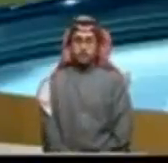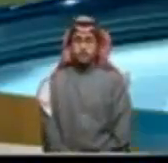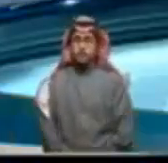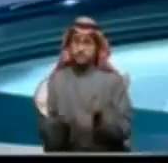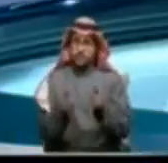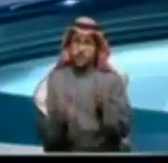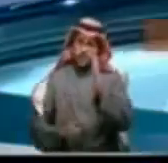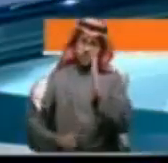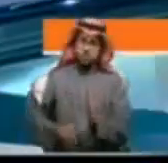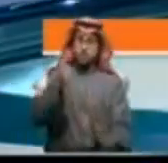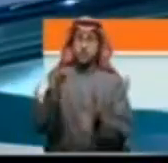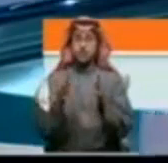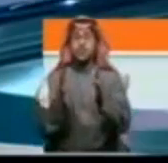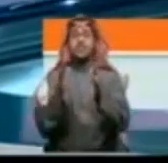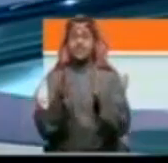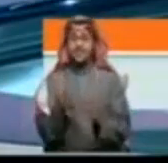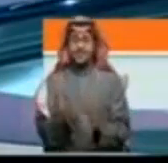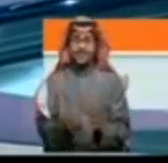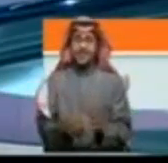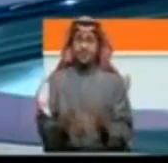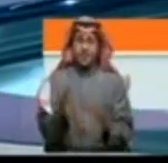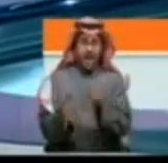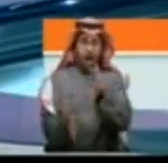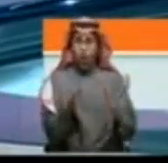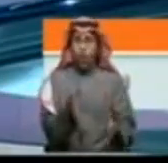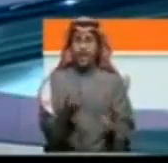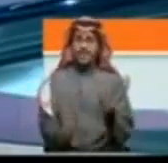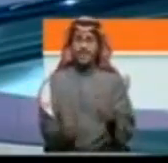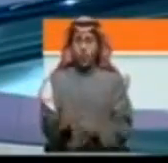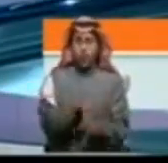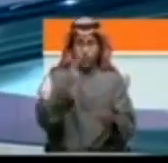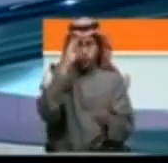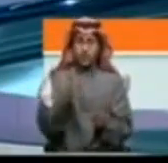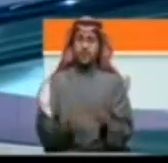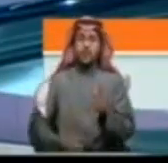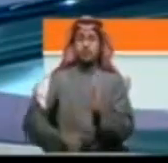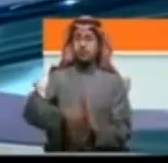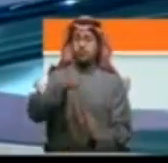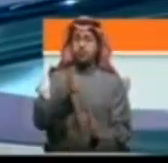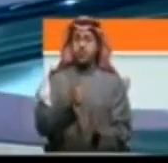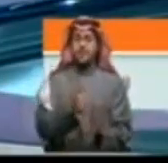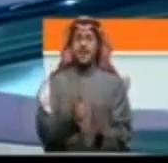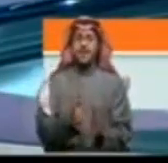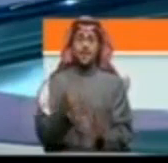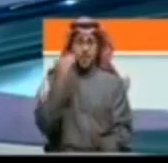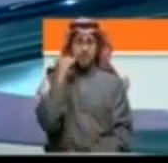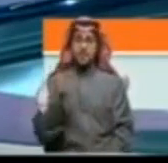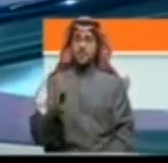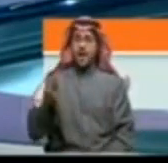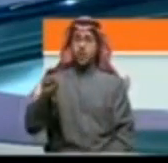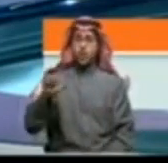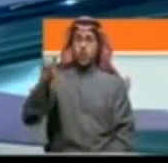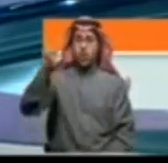في إنجاز جديد من إنجازات أبناء وبنات الوطن، أحرزت الطالبة تولاي العوفي